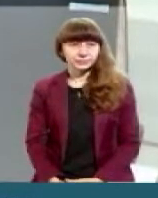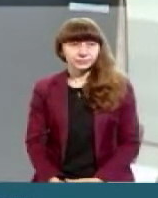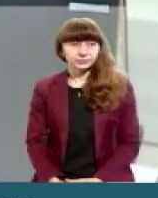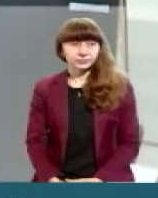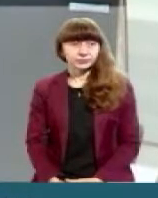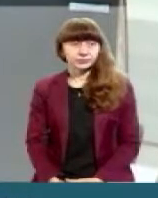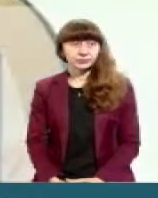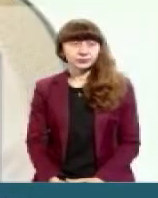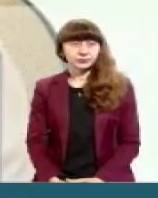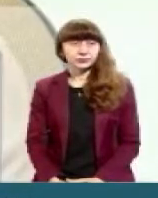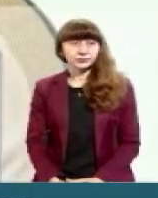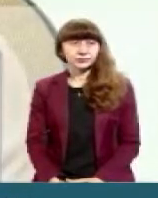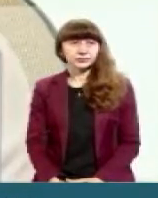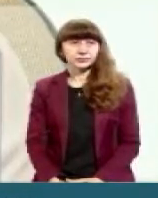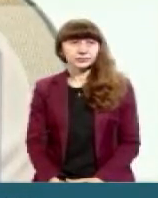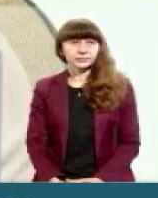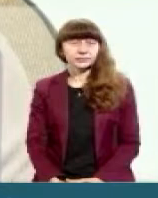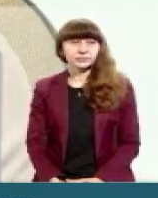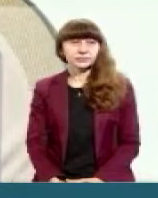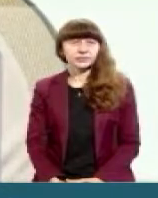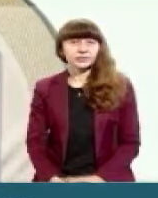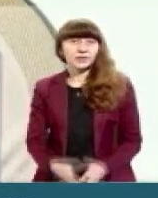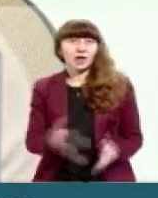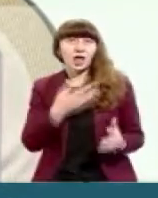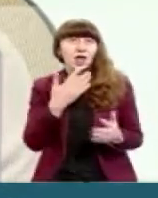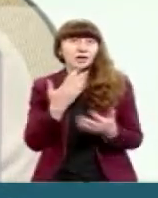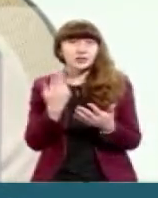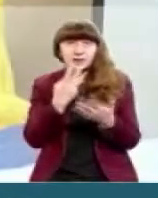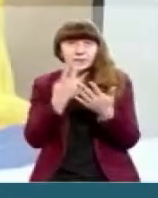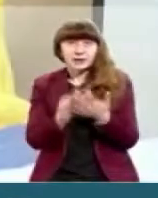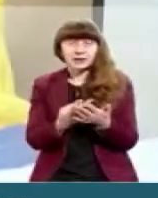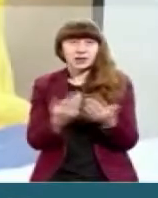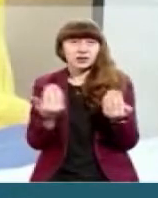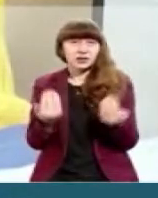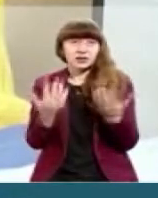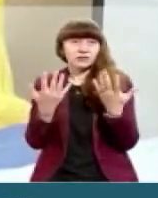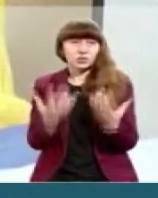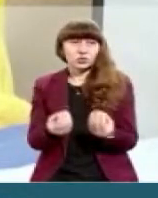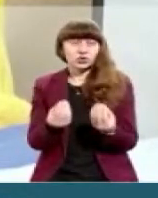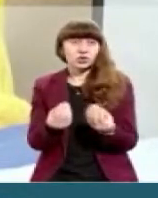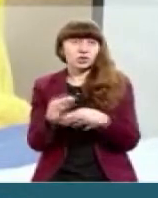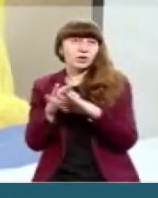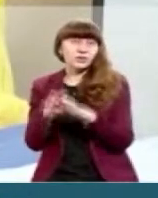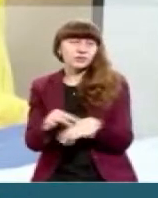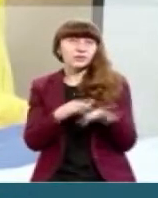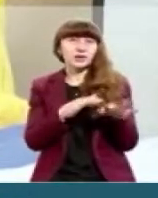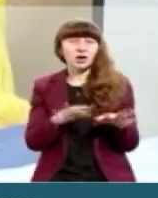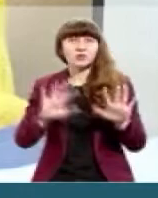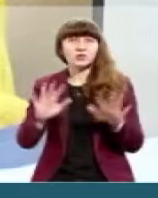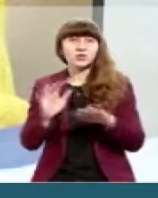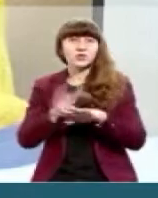профилактикалық іс-шараларға қарамастан тұрмыстық зомбылықтардың жағдайлары әлі де тіркелуде. Отбасында жәбір көрген нәзік жандылар дағдарыс